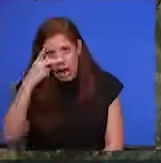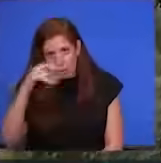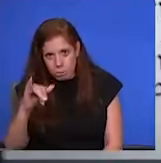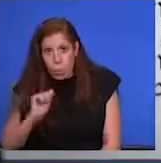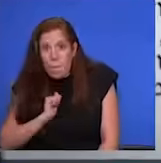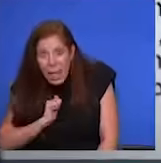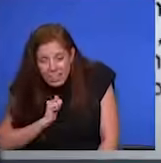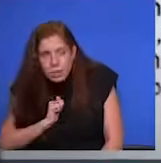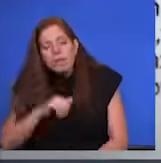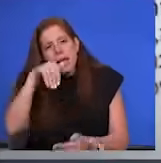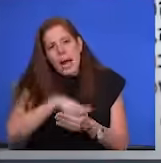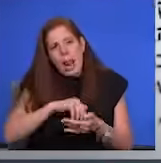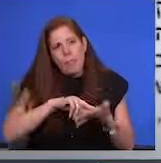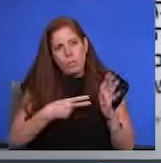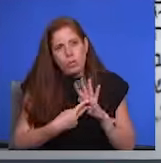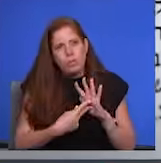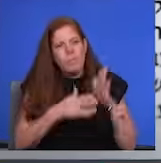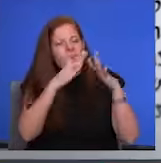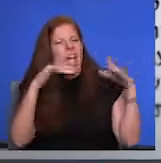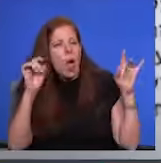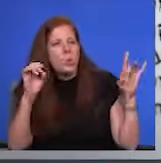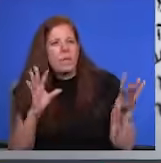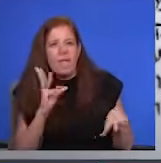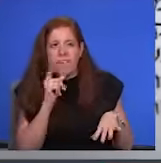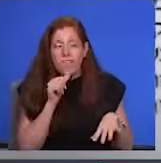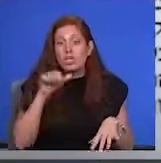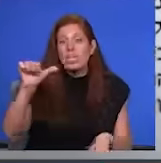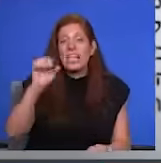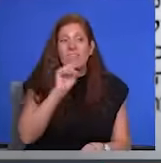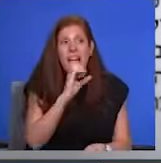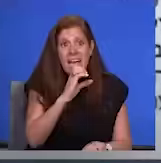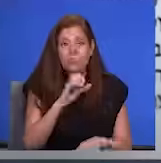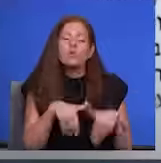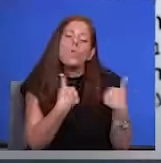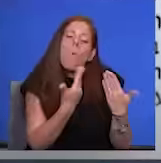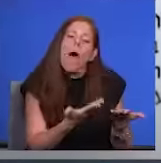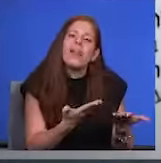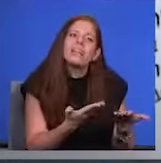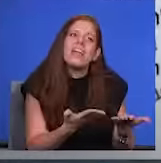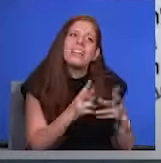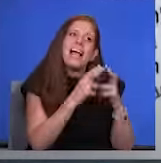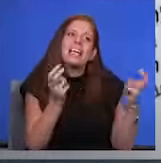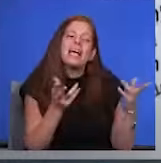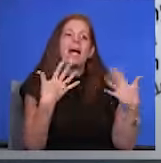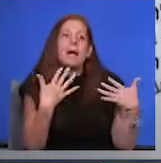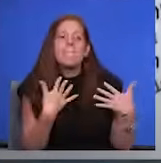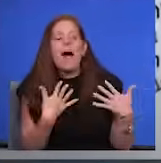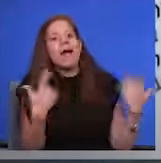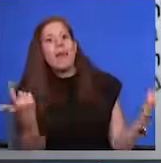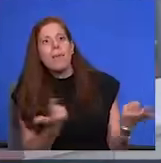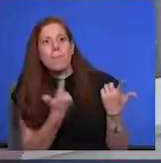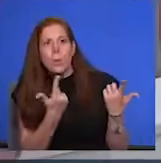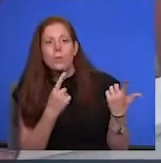בתוכנית. האחוזה היפהפייה של אסף כספי, שהוא מוכן להעמיד אותה לטובת העיר כפארק לבילוי לפני, ציין